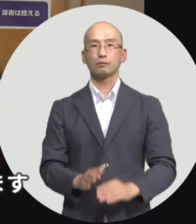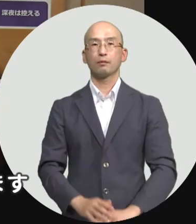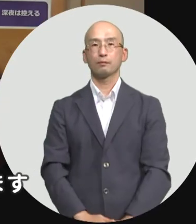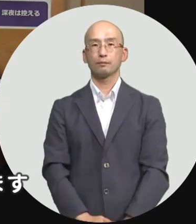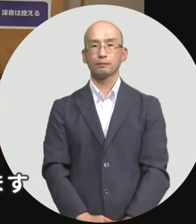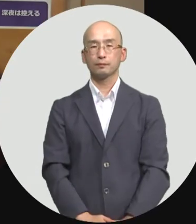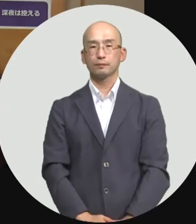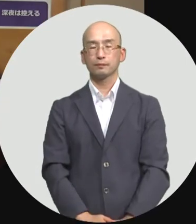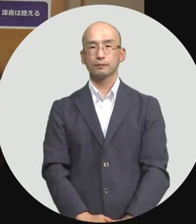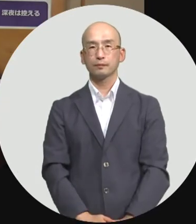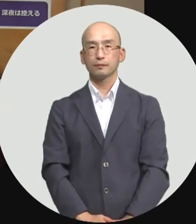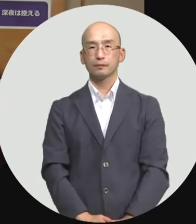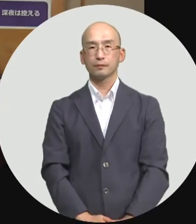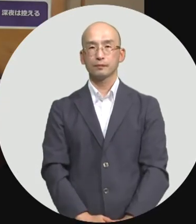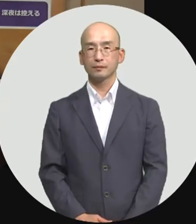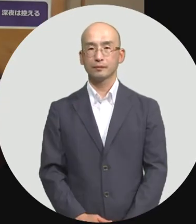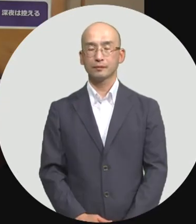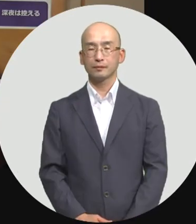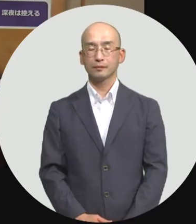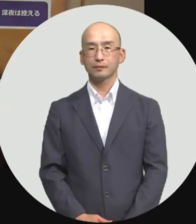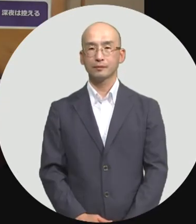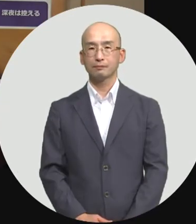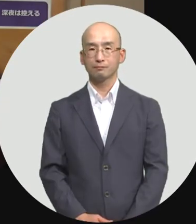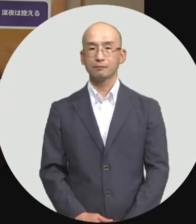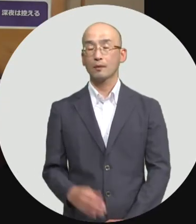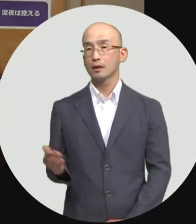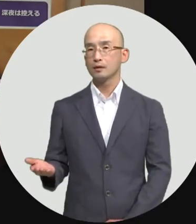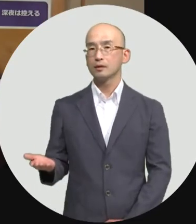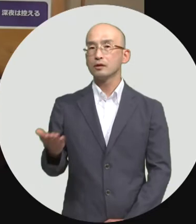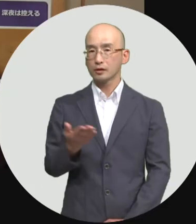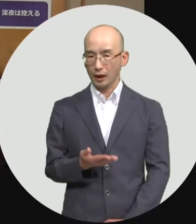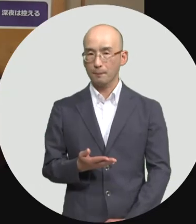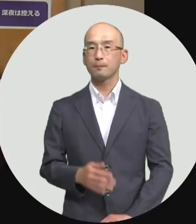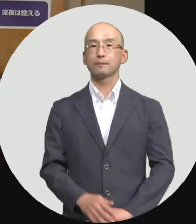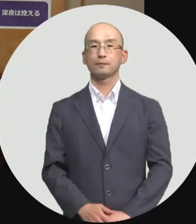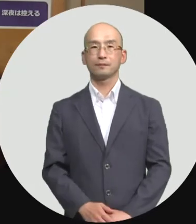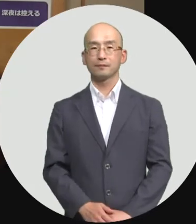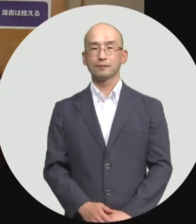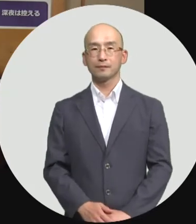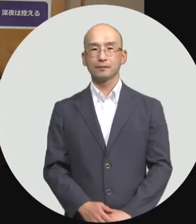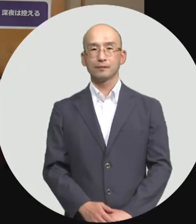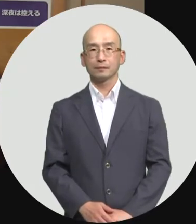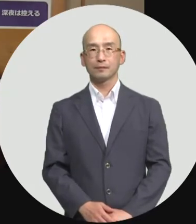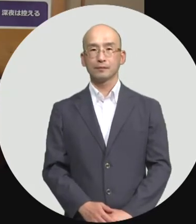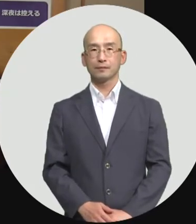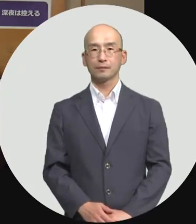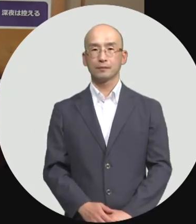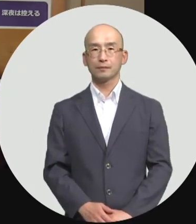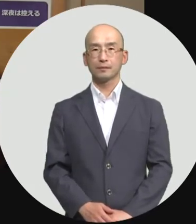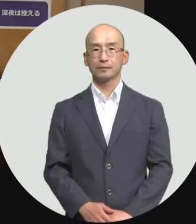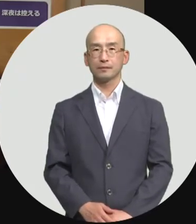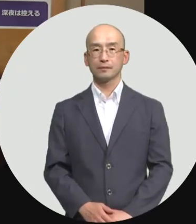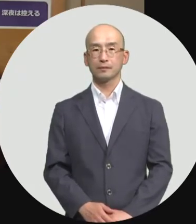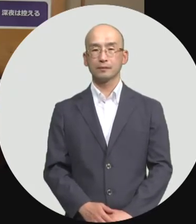と思っております。で、次に、4点目でございますけれども、